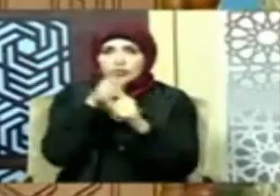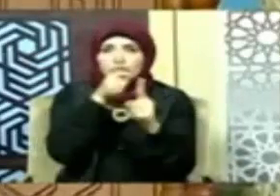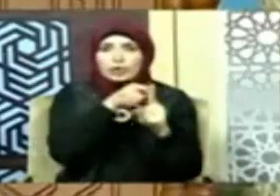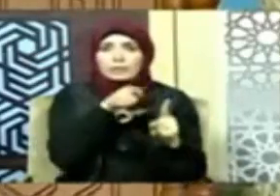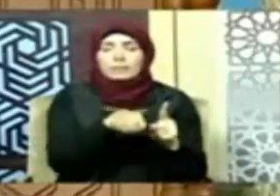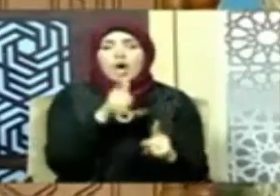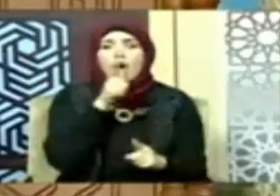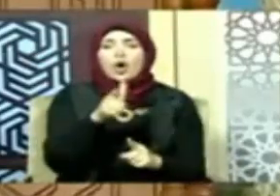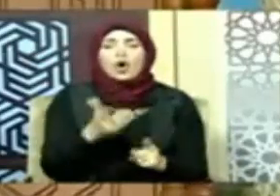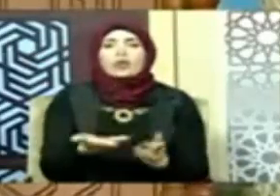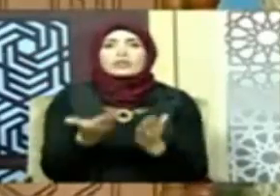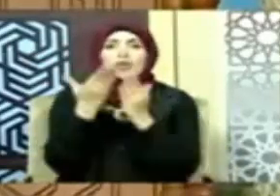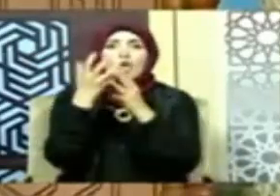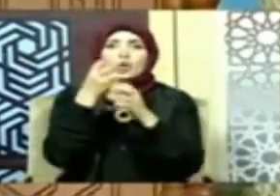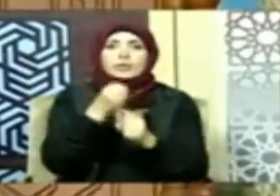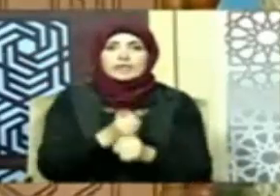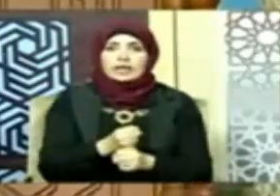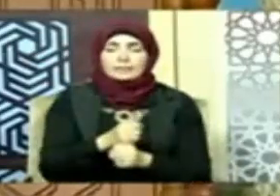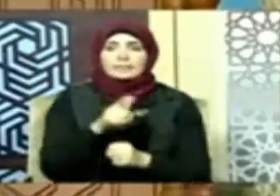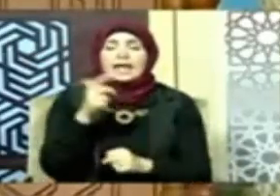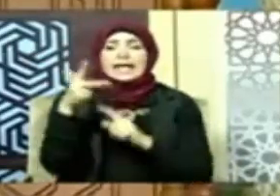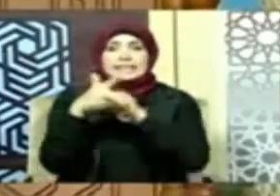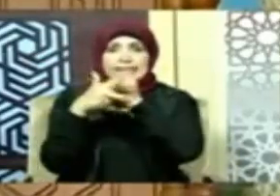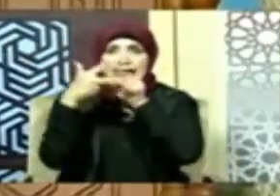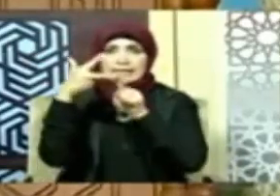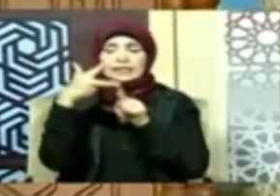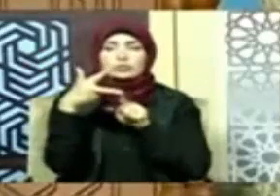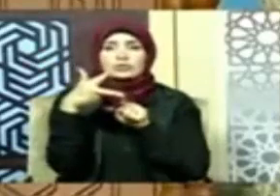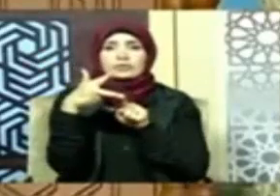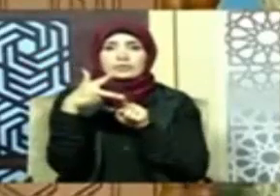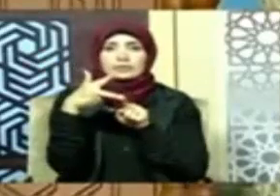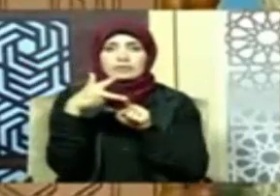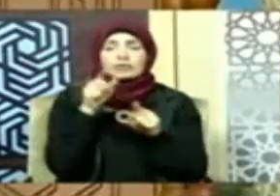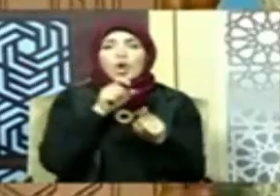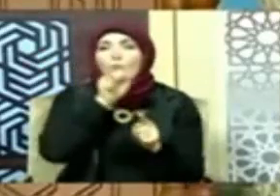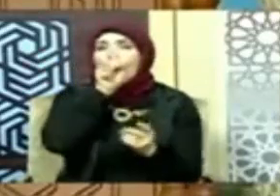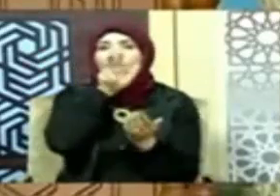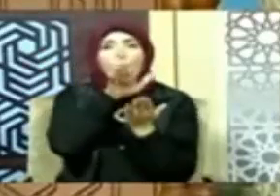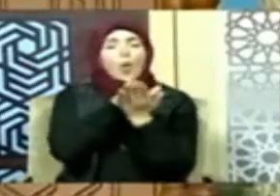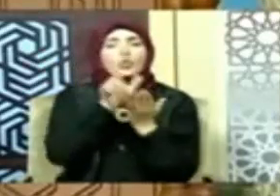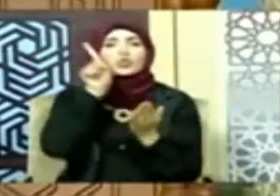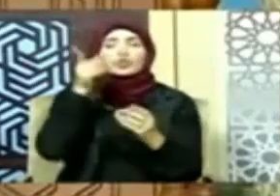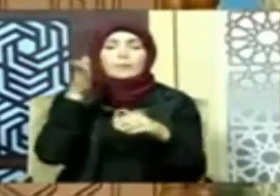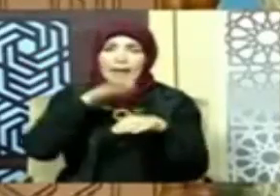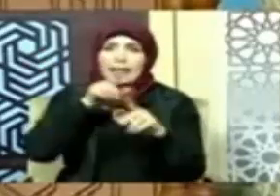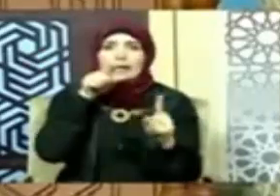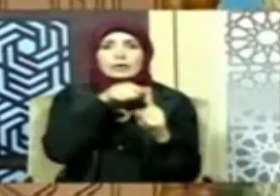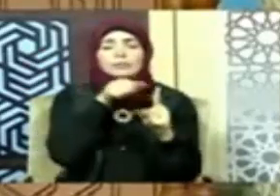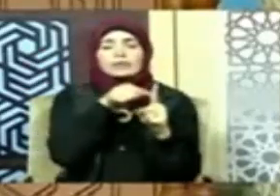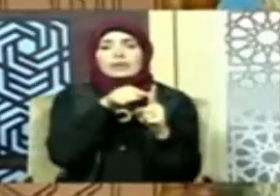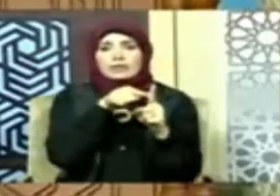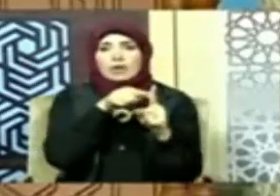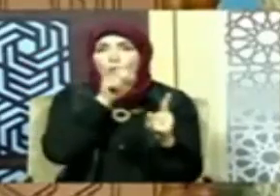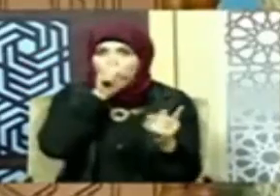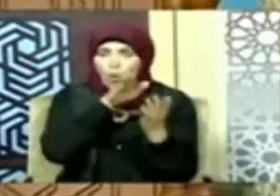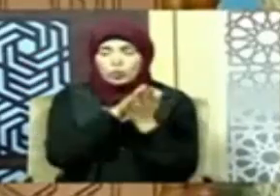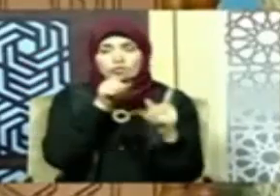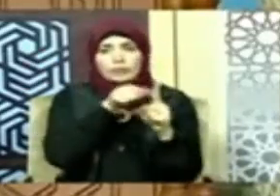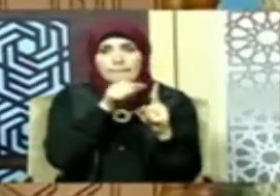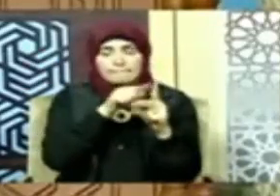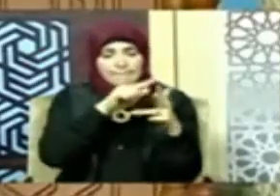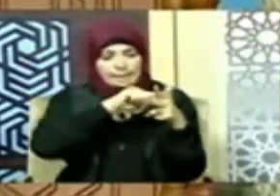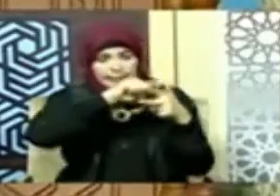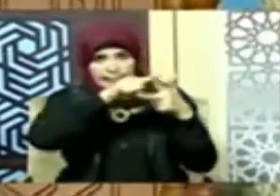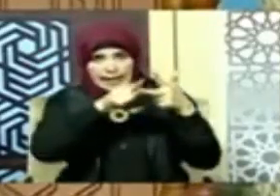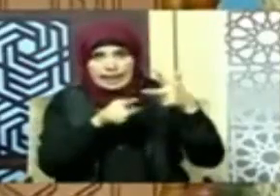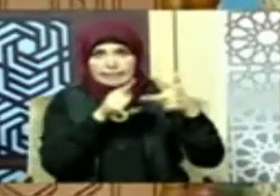عليه وسلم: ثلاثة أقسم عليهن: ما